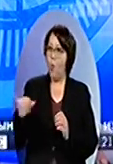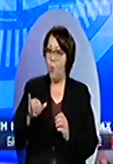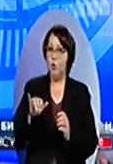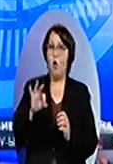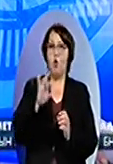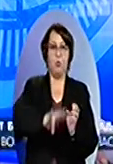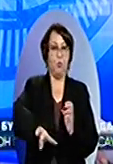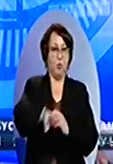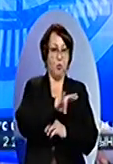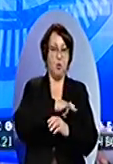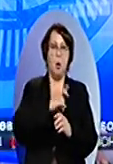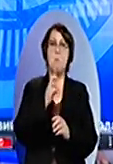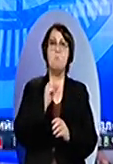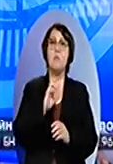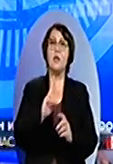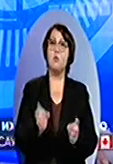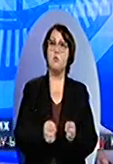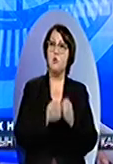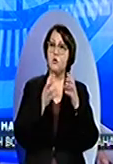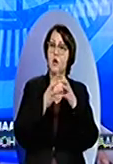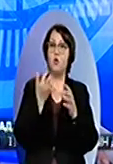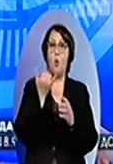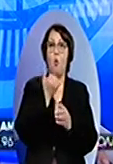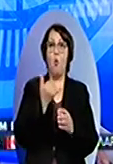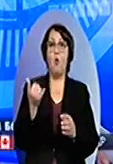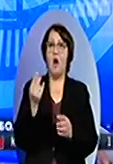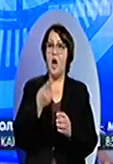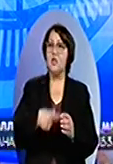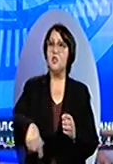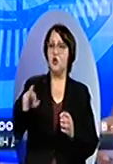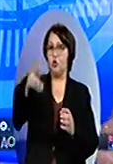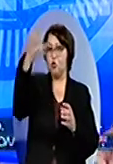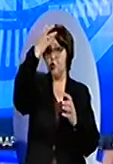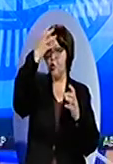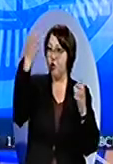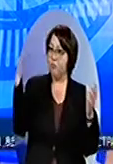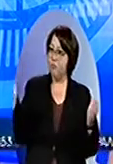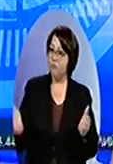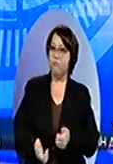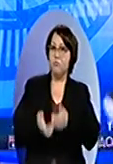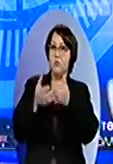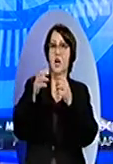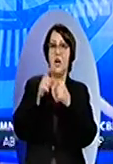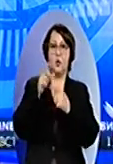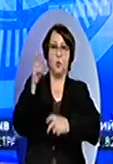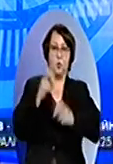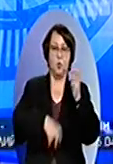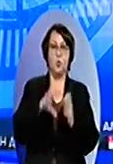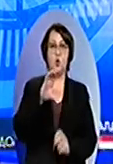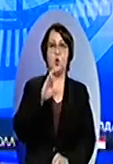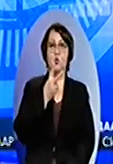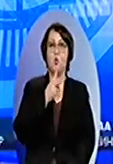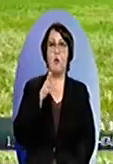хаачин хамт олонны амжилтыг төр өндрөөр үнэлж, Монгол улсын ерөнхийлөгчийн зарилгаар Эрдэнэт үйлдвэрийг Сүхбаатарын одонгоор шагналаа.